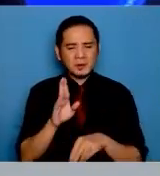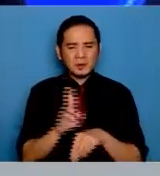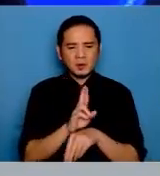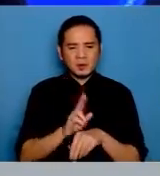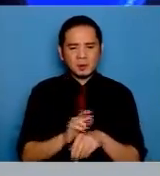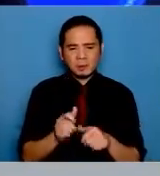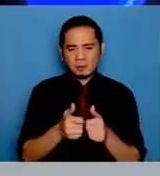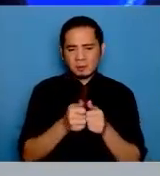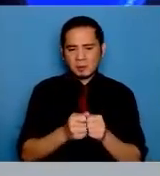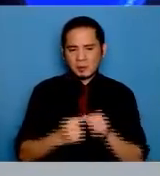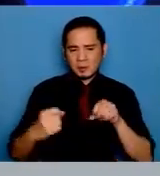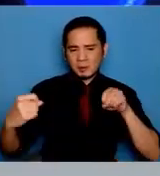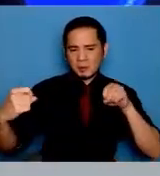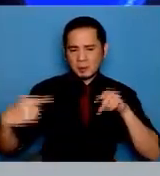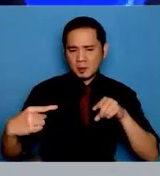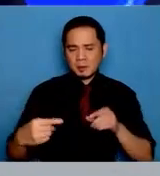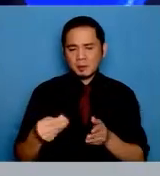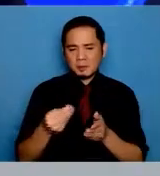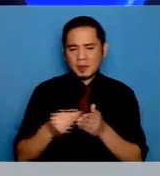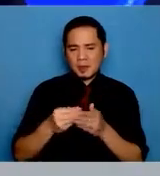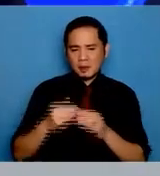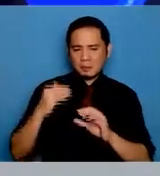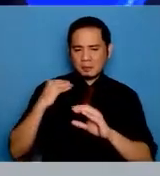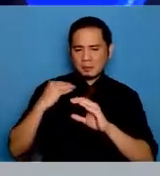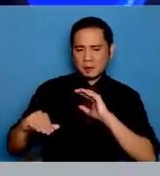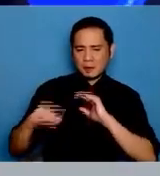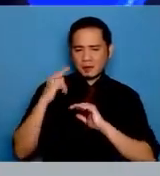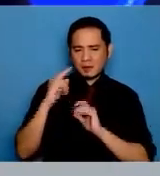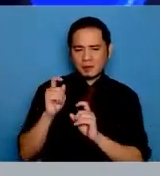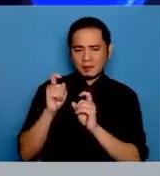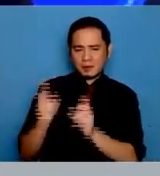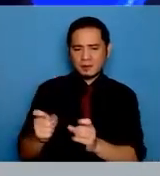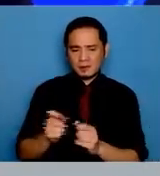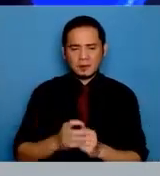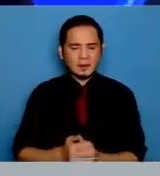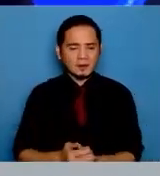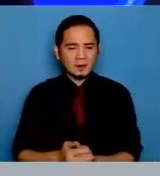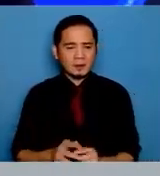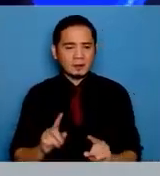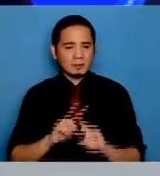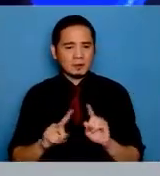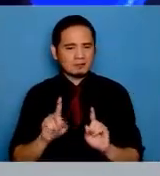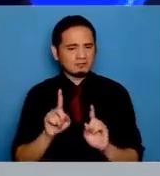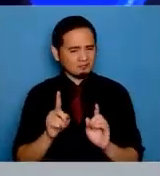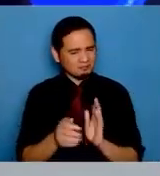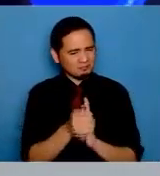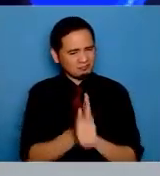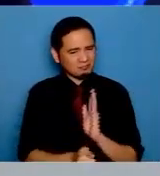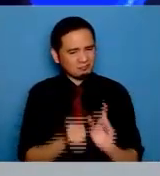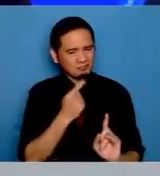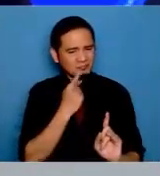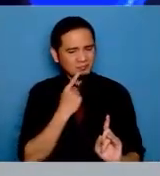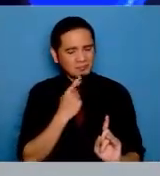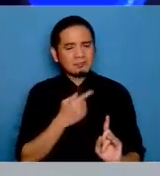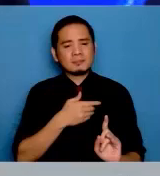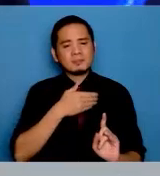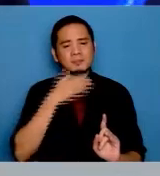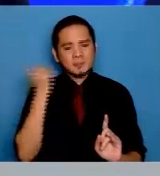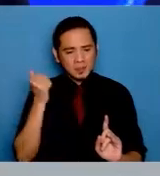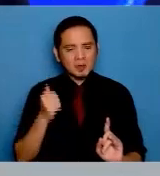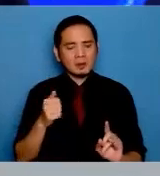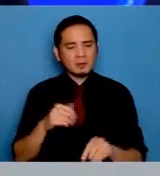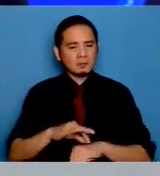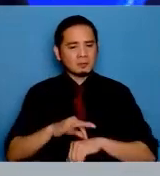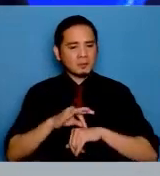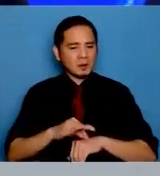mga e-wallet nagpapadala ng aginaldo. Pero para sa ilang eksperto, mas maganda pa rin daw ang physical